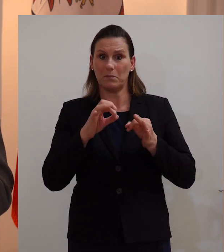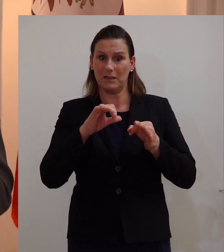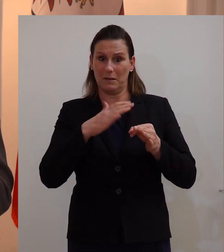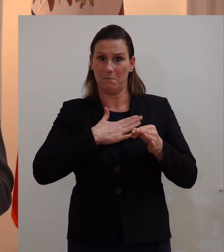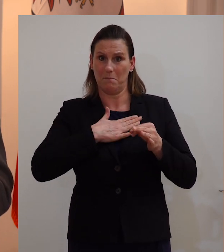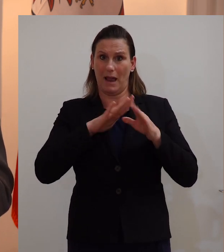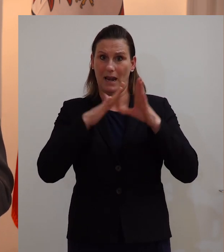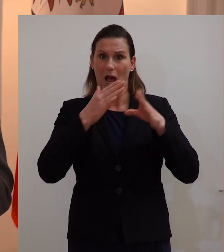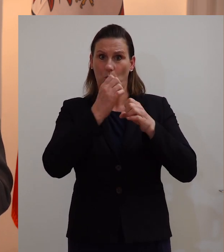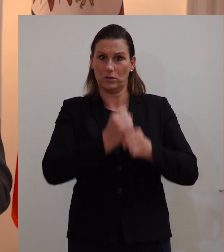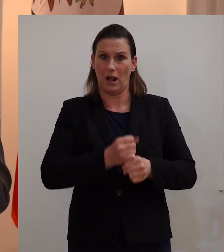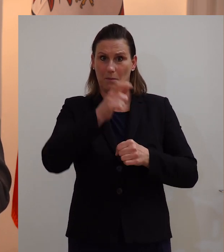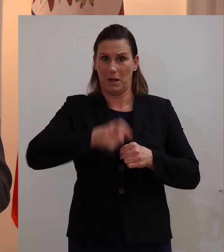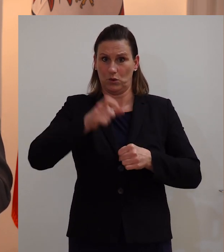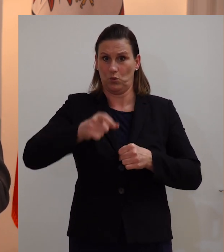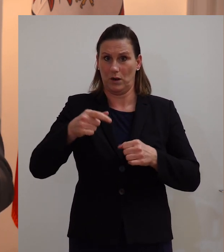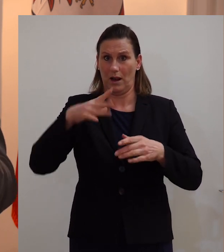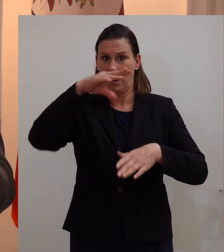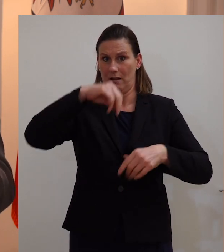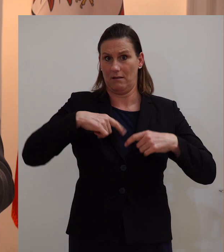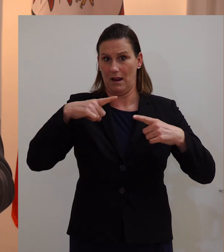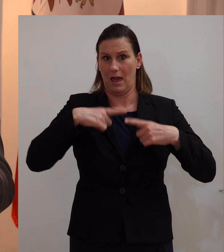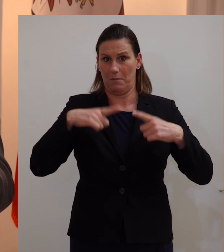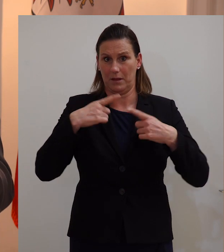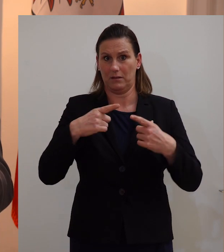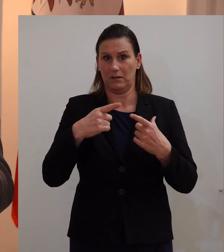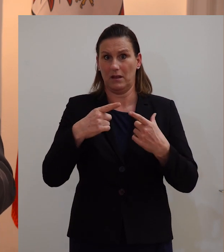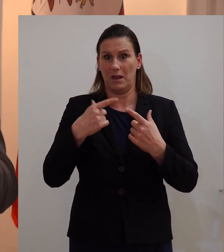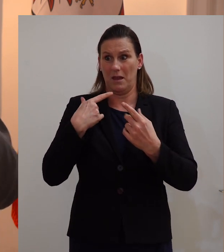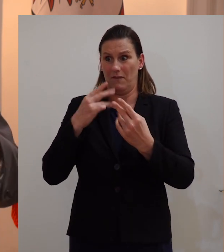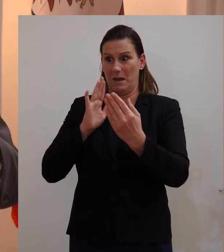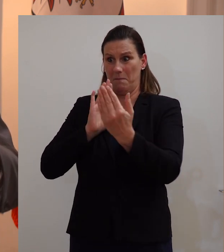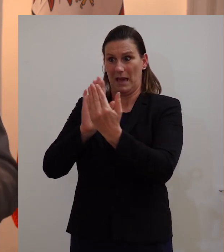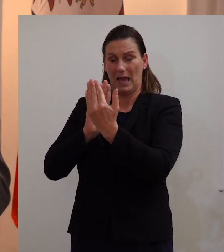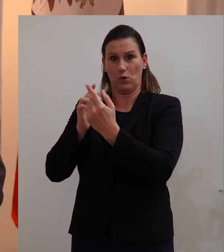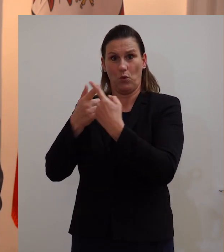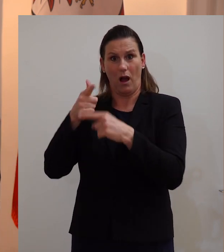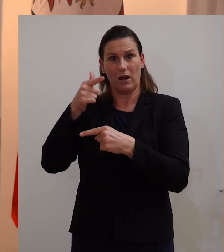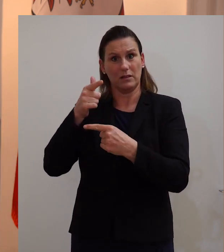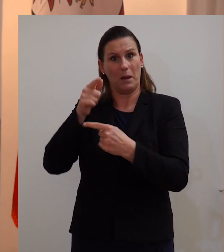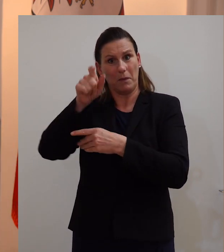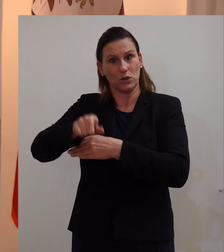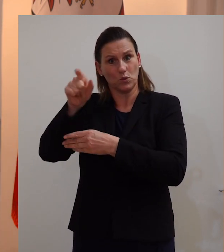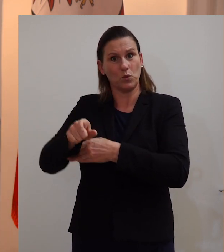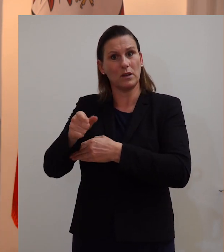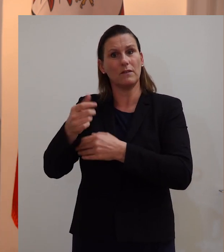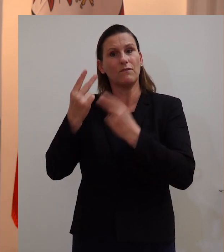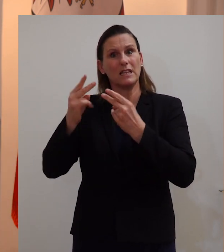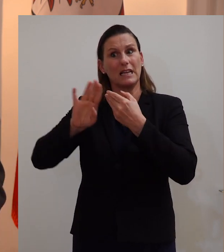der Begegnung mit anderen Personen muss stets der Mindestabstand von 1 Meter eingehalten werden.